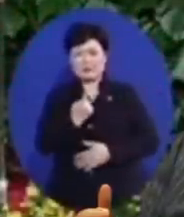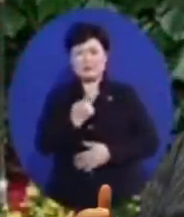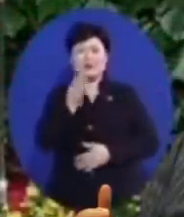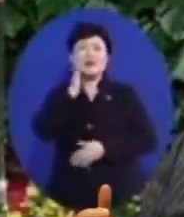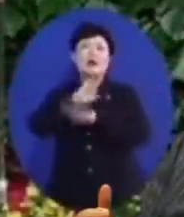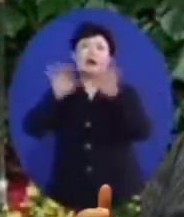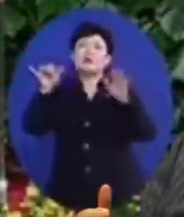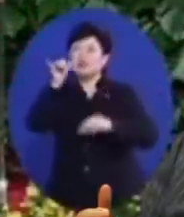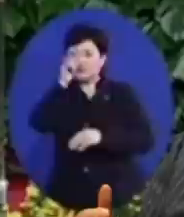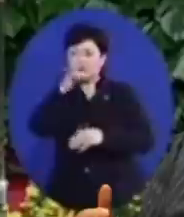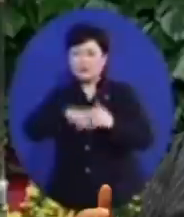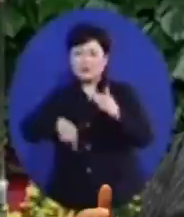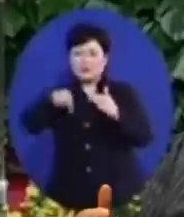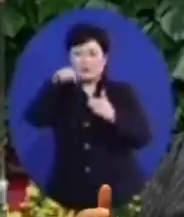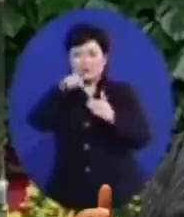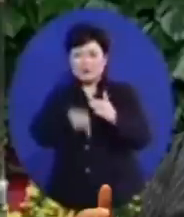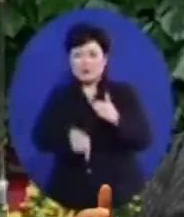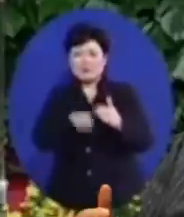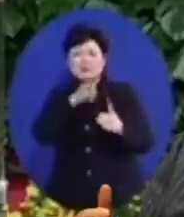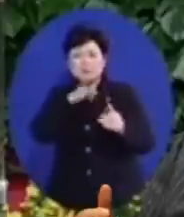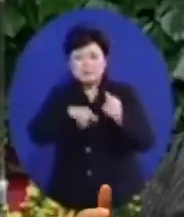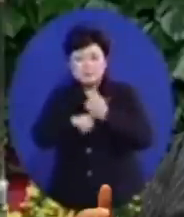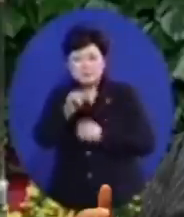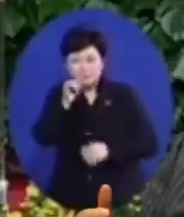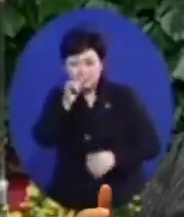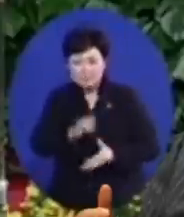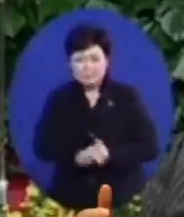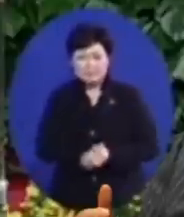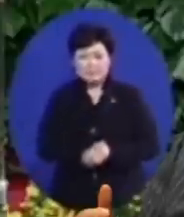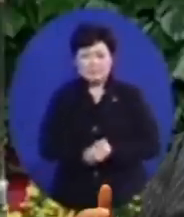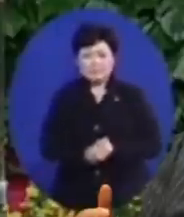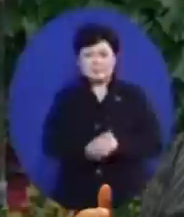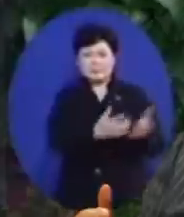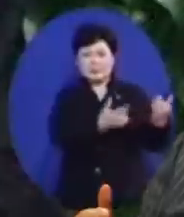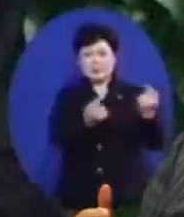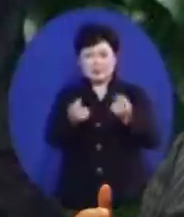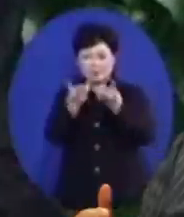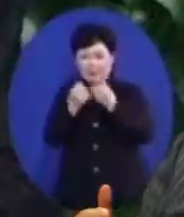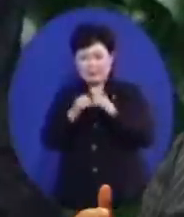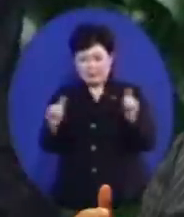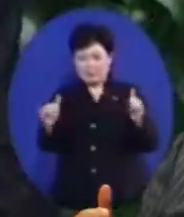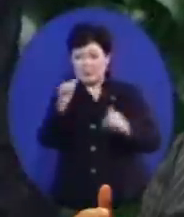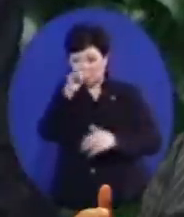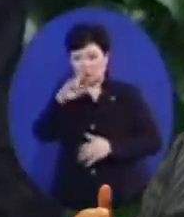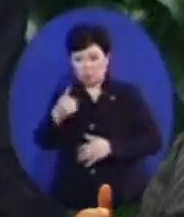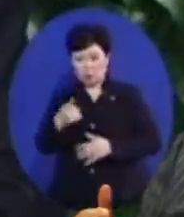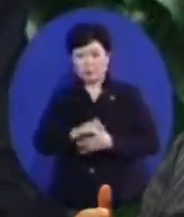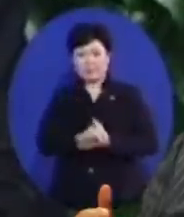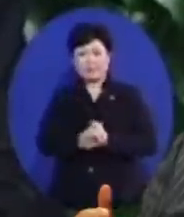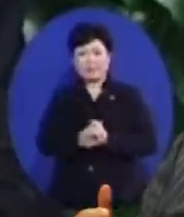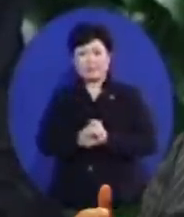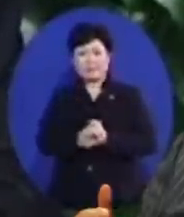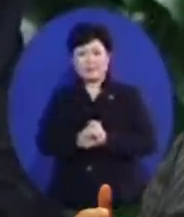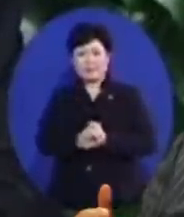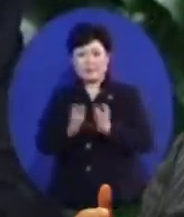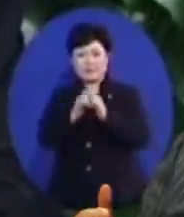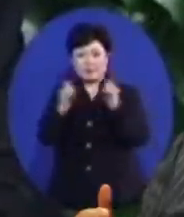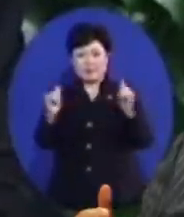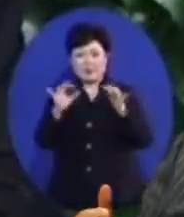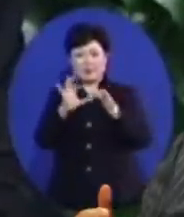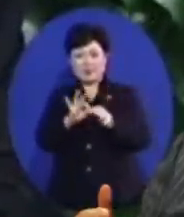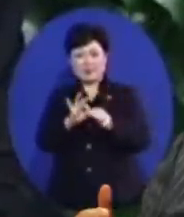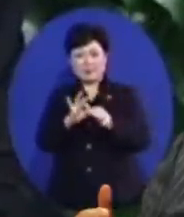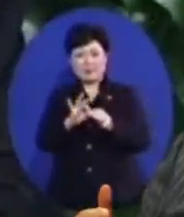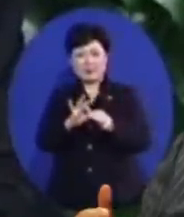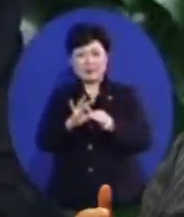있고 그 안에서 신령한 고독을 가지고 있는 것입니다. 이렇게 많은 사람이 있어도 그 사람의 휩싸여